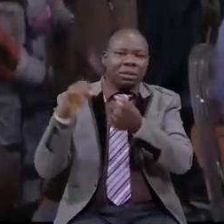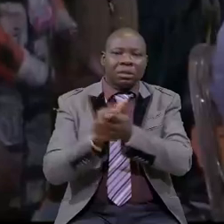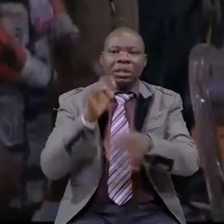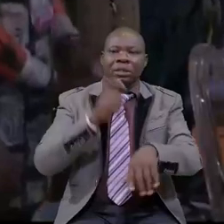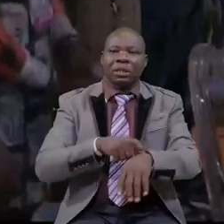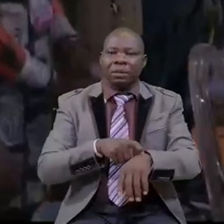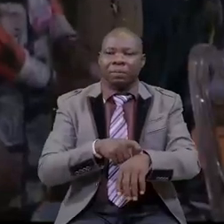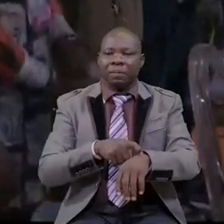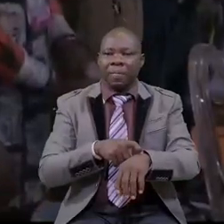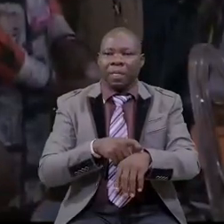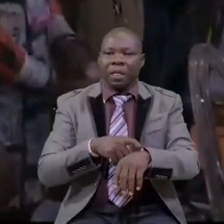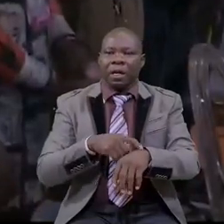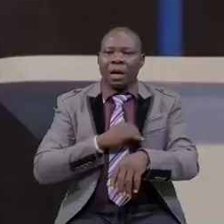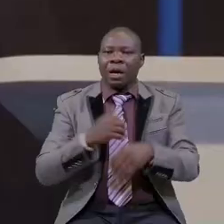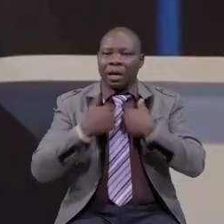ce temps-là,